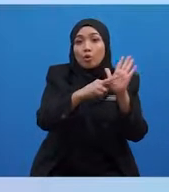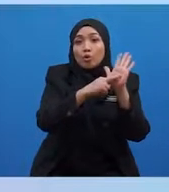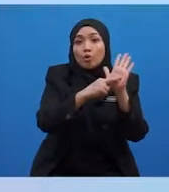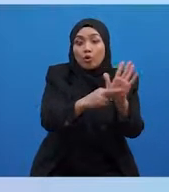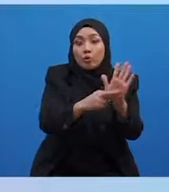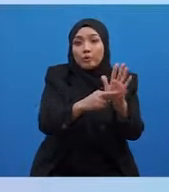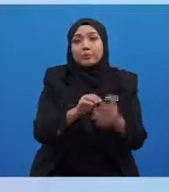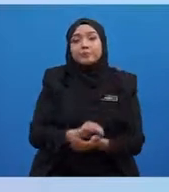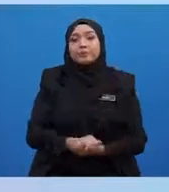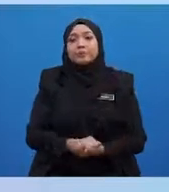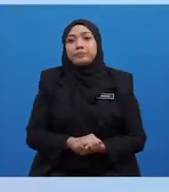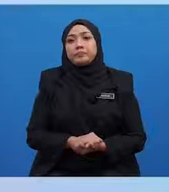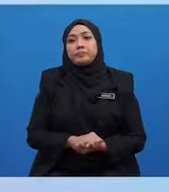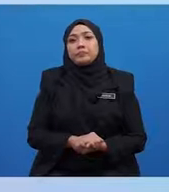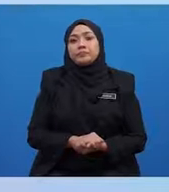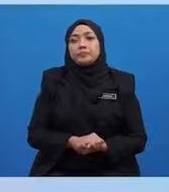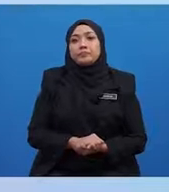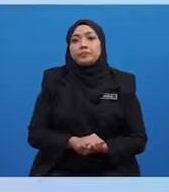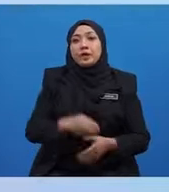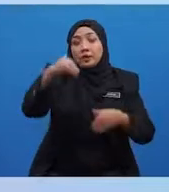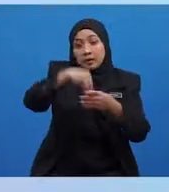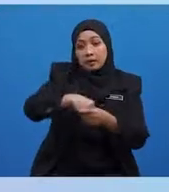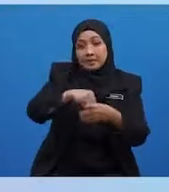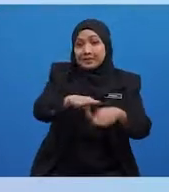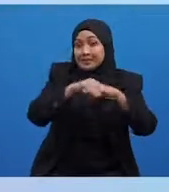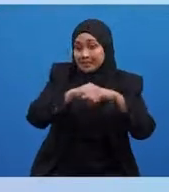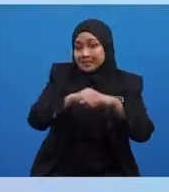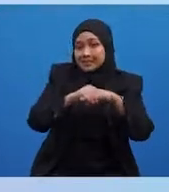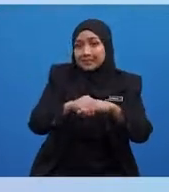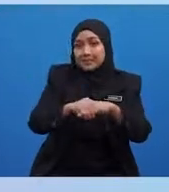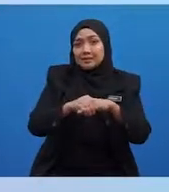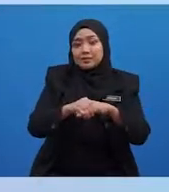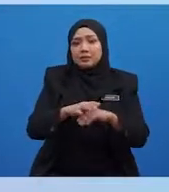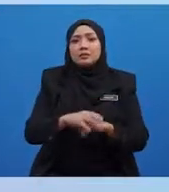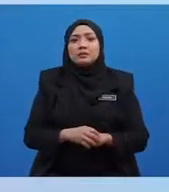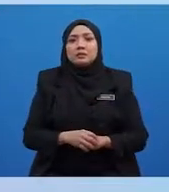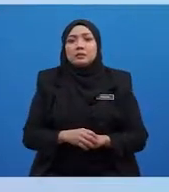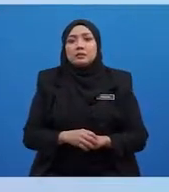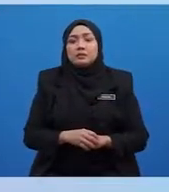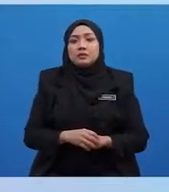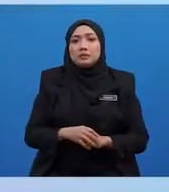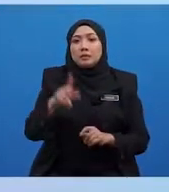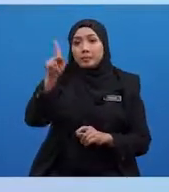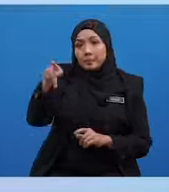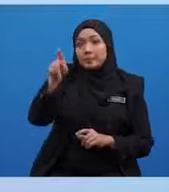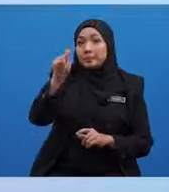Dalam bahasa Inggeris, logo ini dikenali sebagai pictoric logos atau